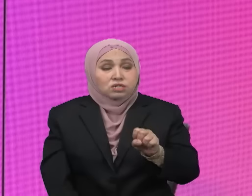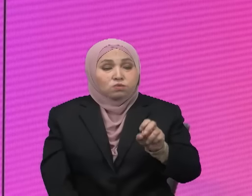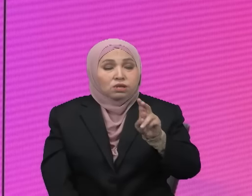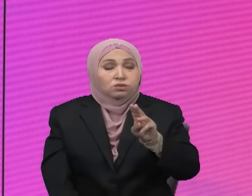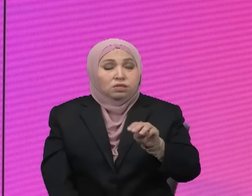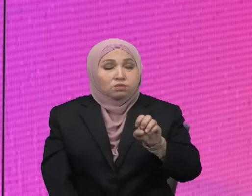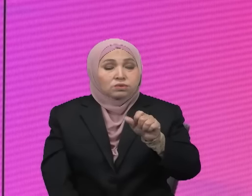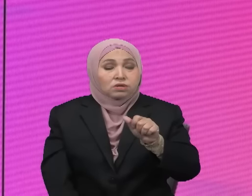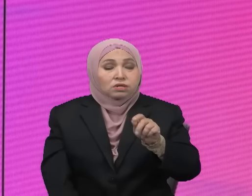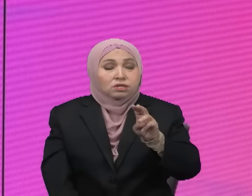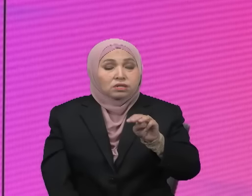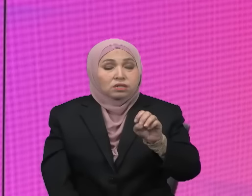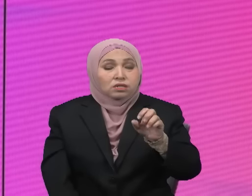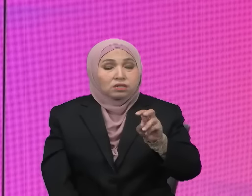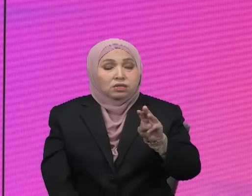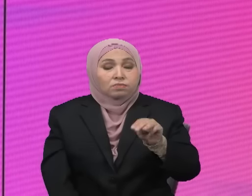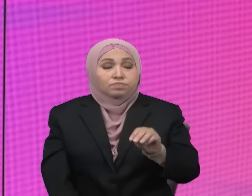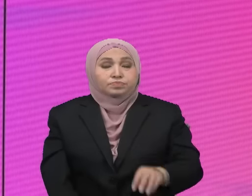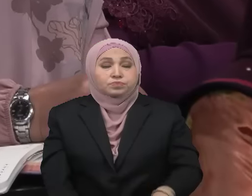al-insi wal-jin.